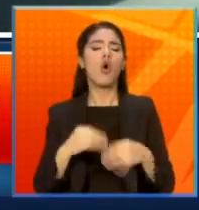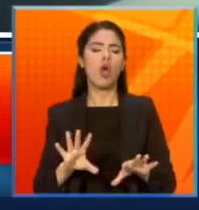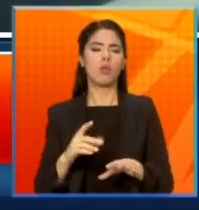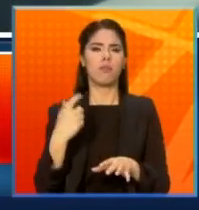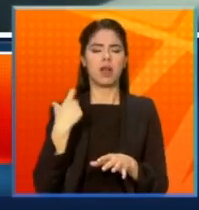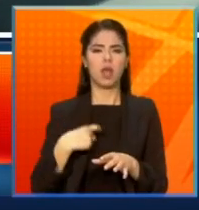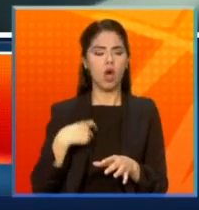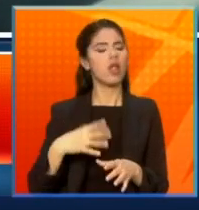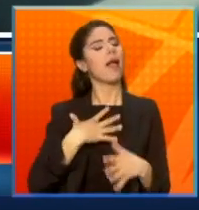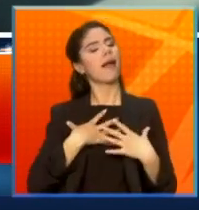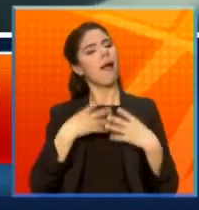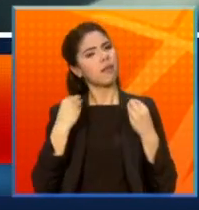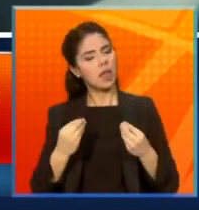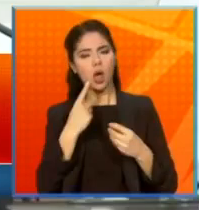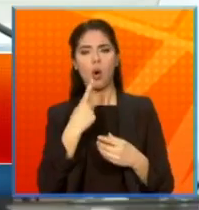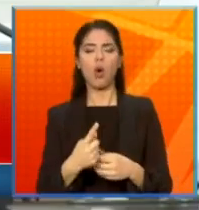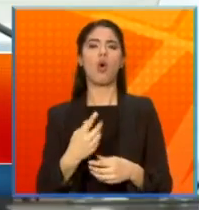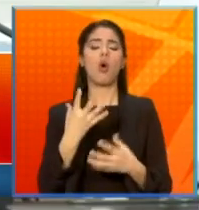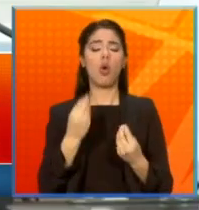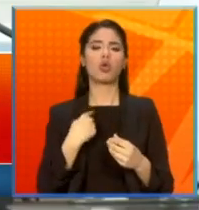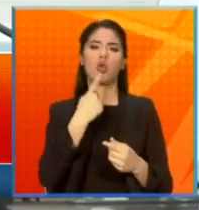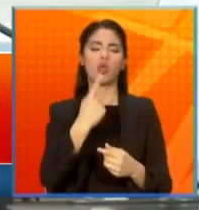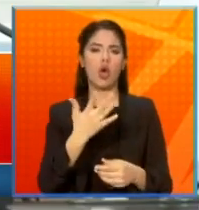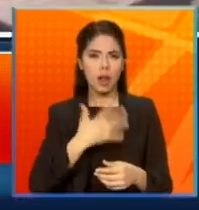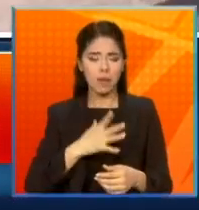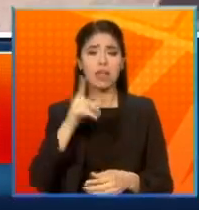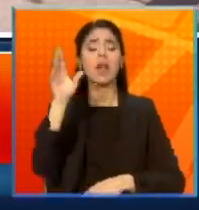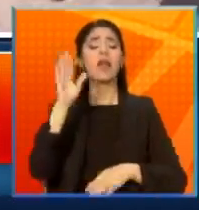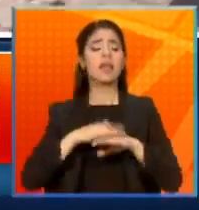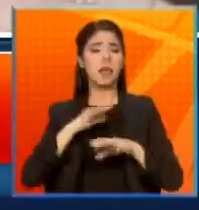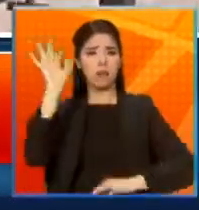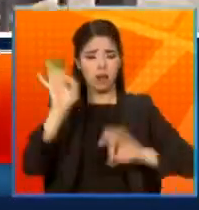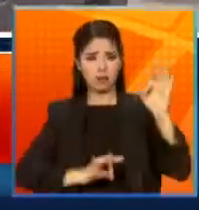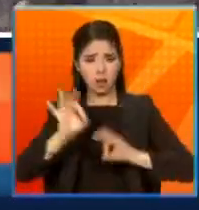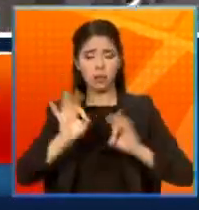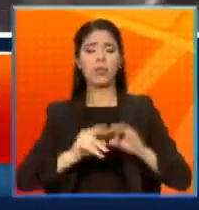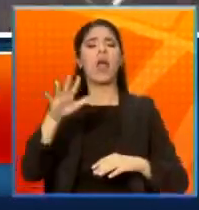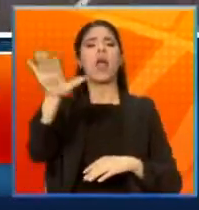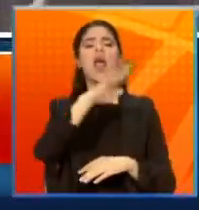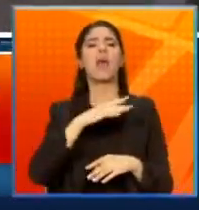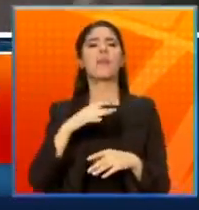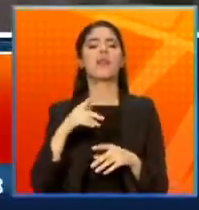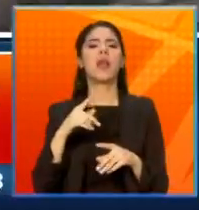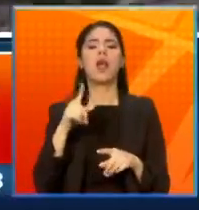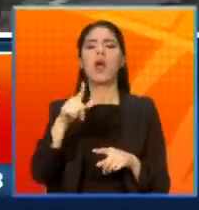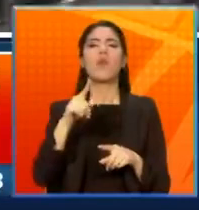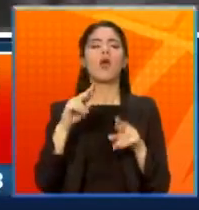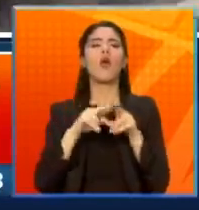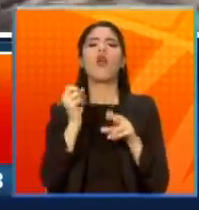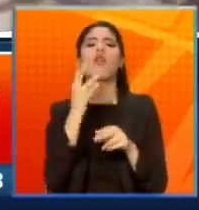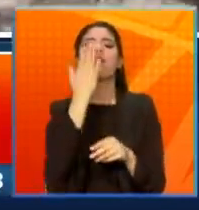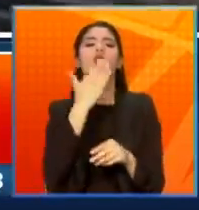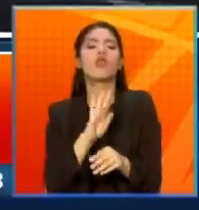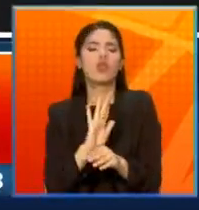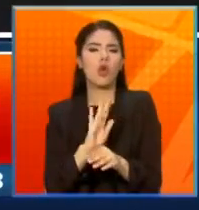genel durumlarının iyi olduğunu ifade etmek istiyorum. Yapılan tetkiklerde hepsinin negatif çıktığını, yani koronavirüs